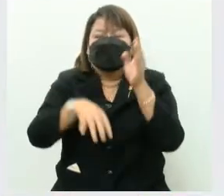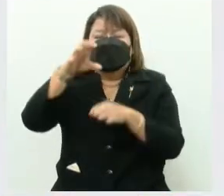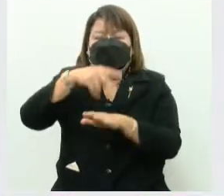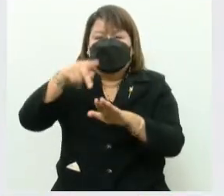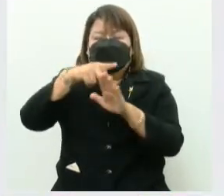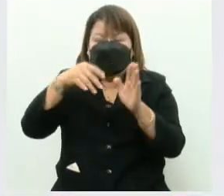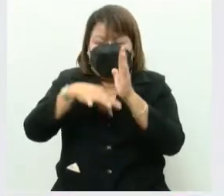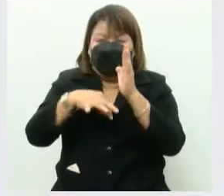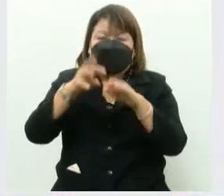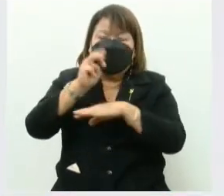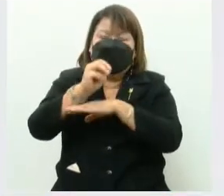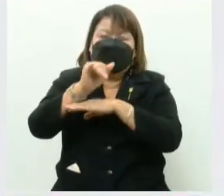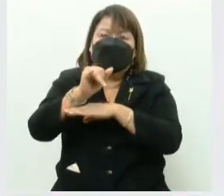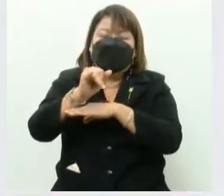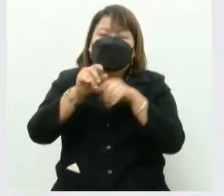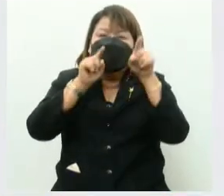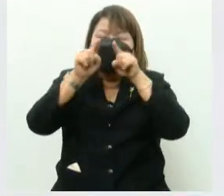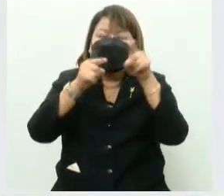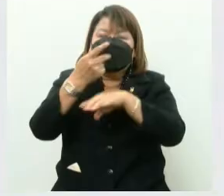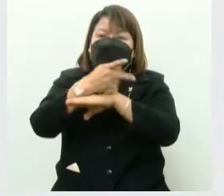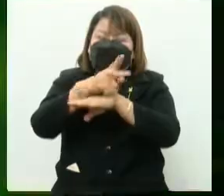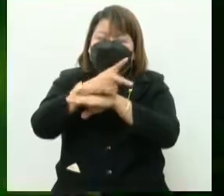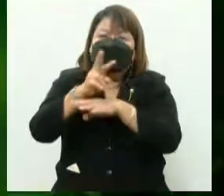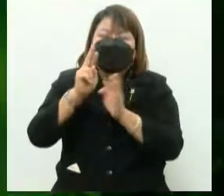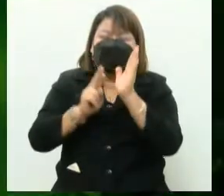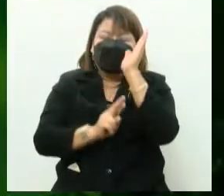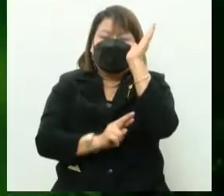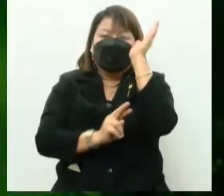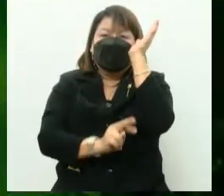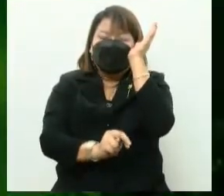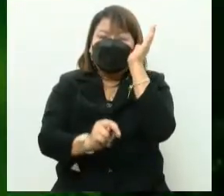ศึกษามัธยมศึกษาพังงาภูเก็ตระนองไปชมกันเลยครับ